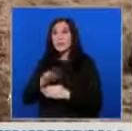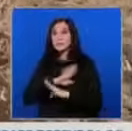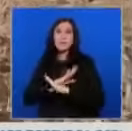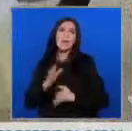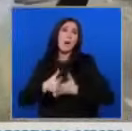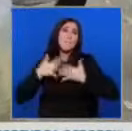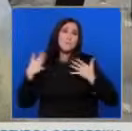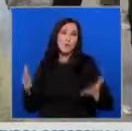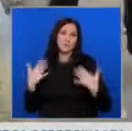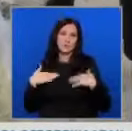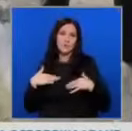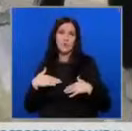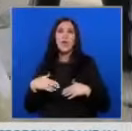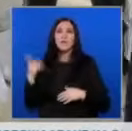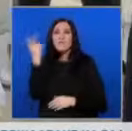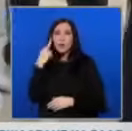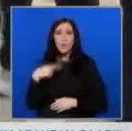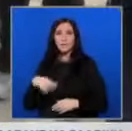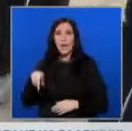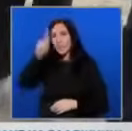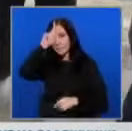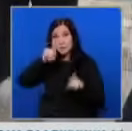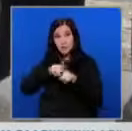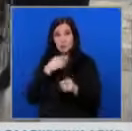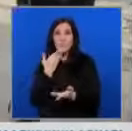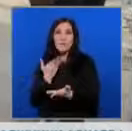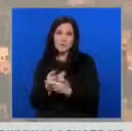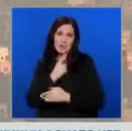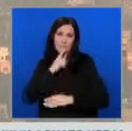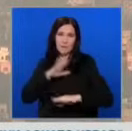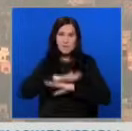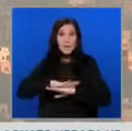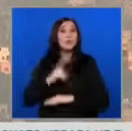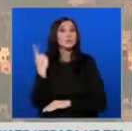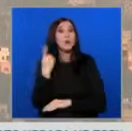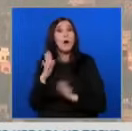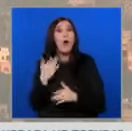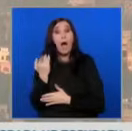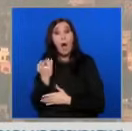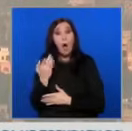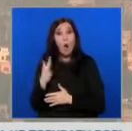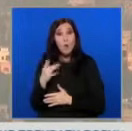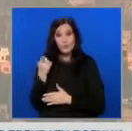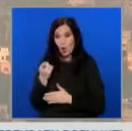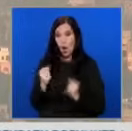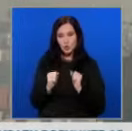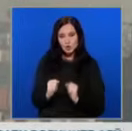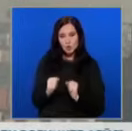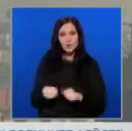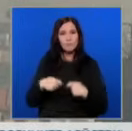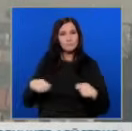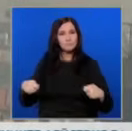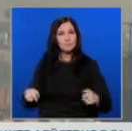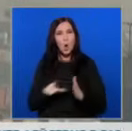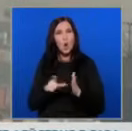много цивилни. Великобритания и Германия също се обявиха за примирие, но само ако то е устойчиво в дългосрочен